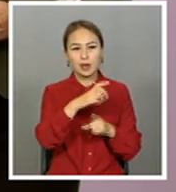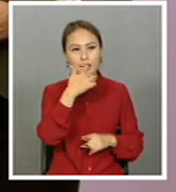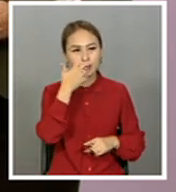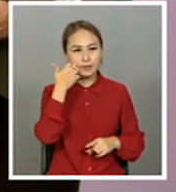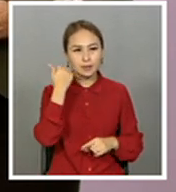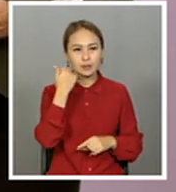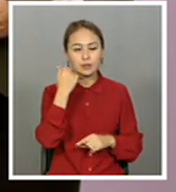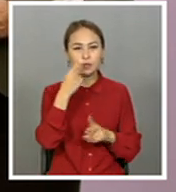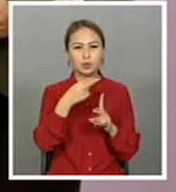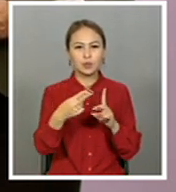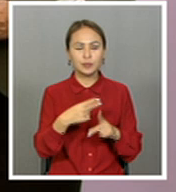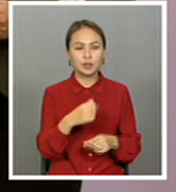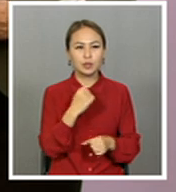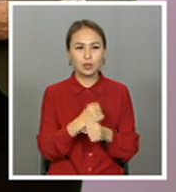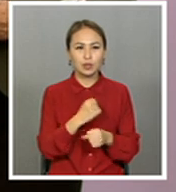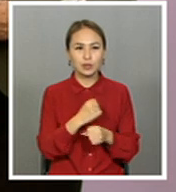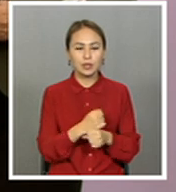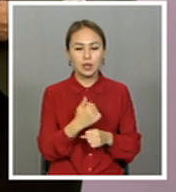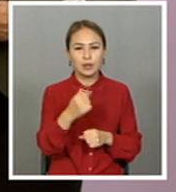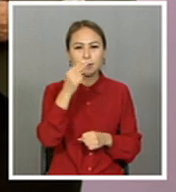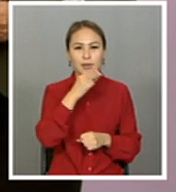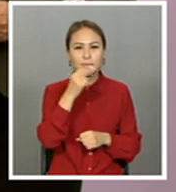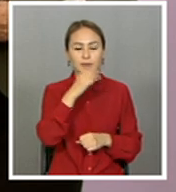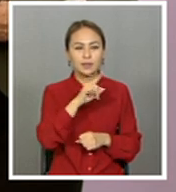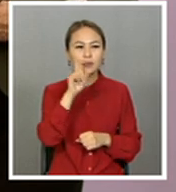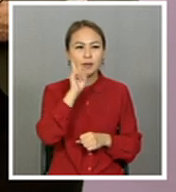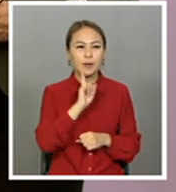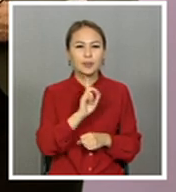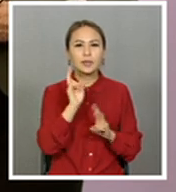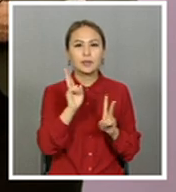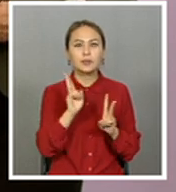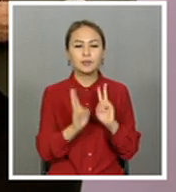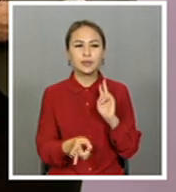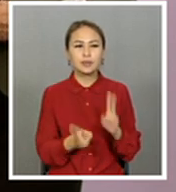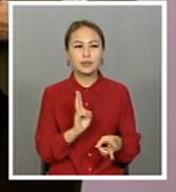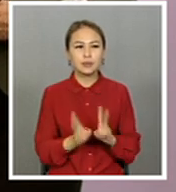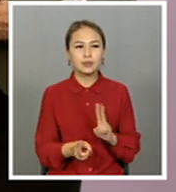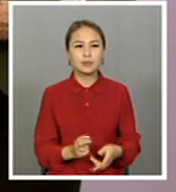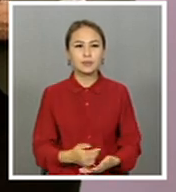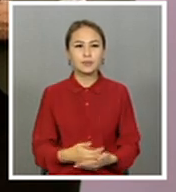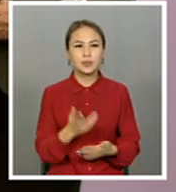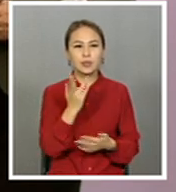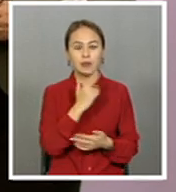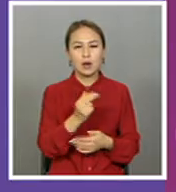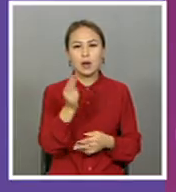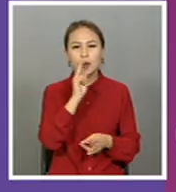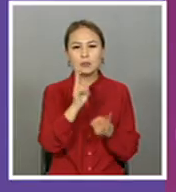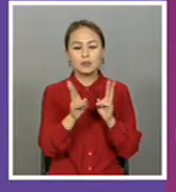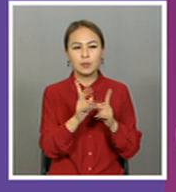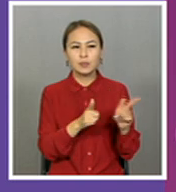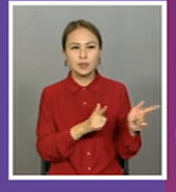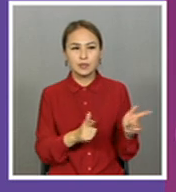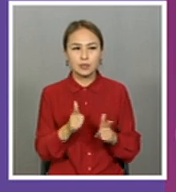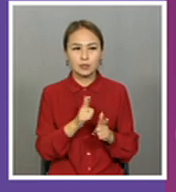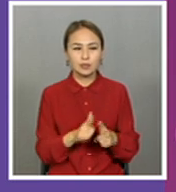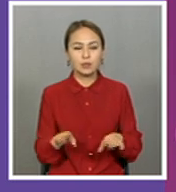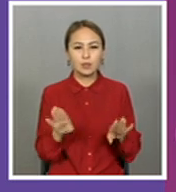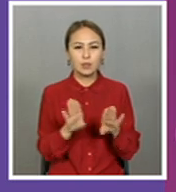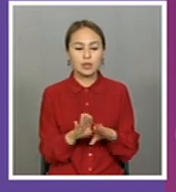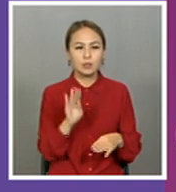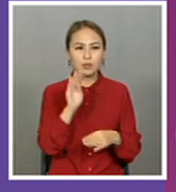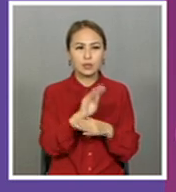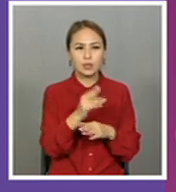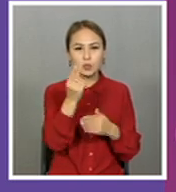құрадық. Осы дәмді тағамды кім пісіреді? Әрине аспаз пісіреді. Олай болса, суретке